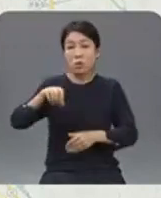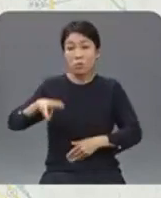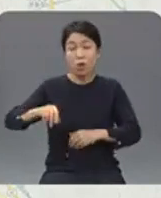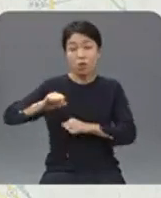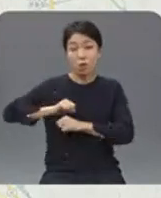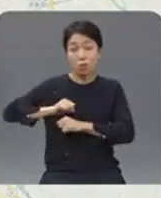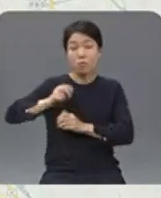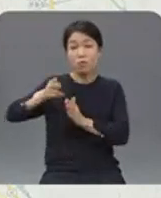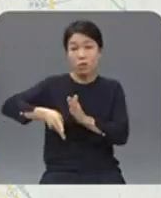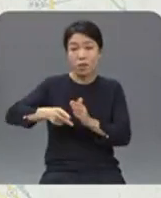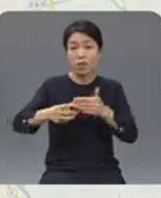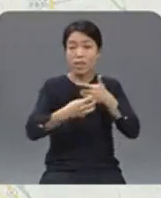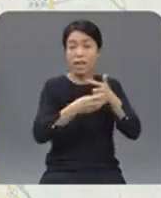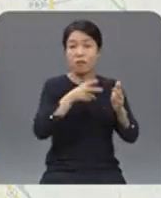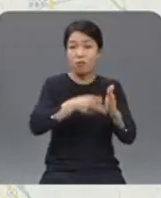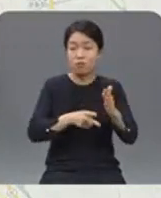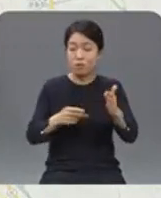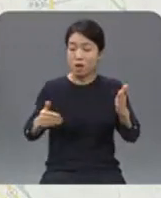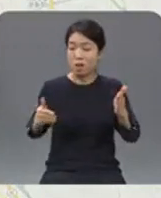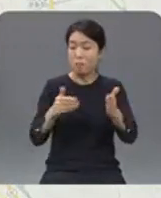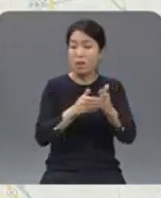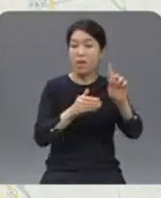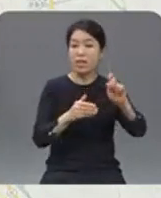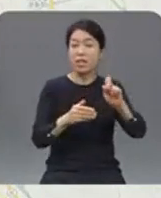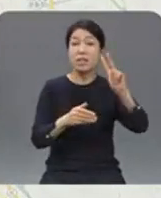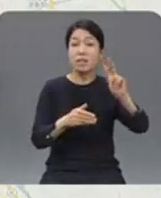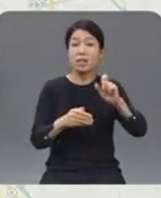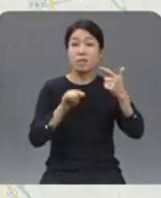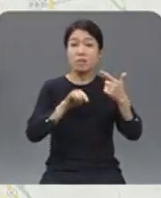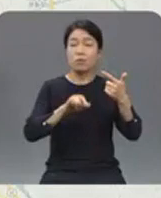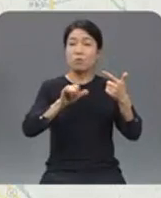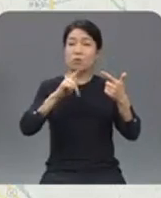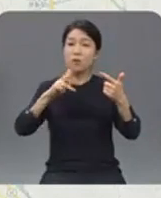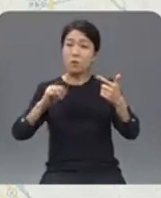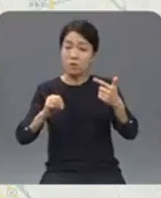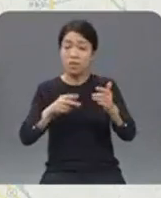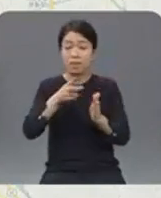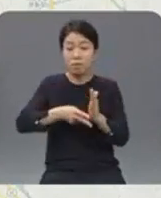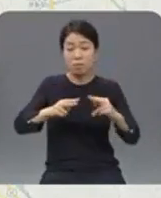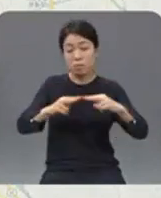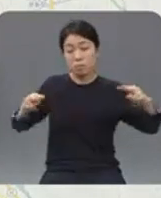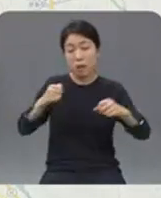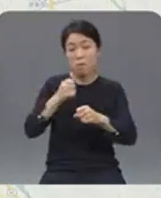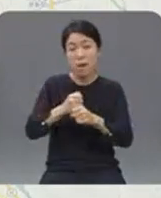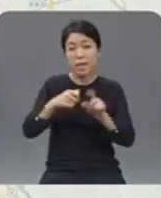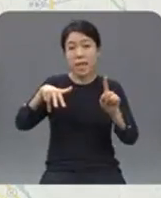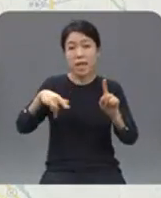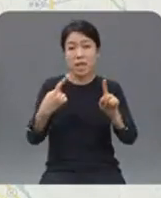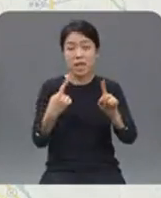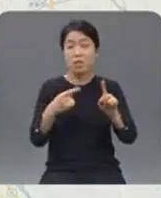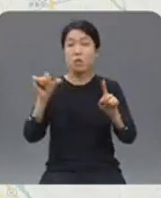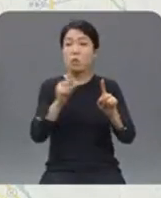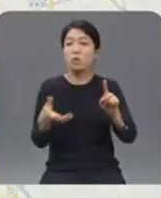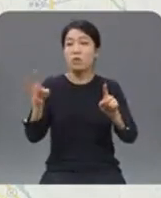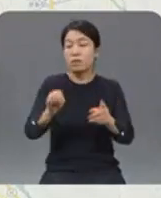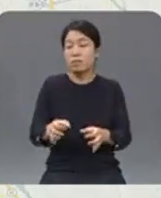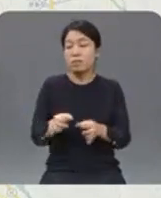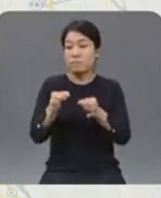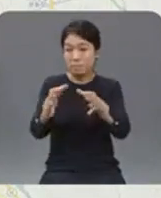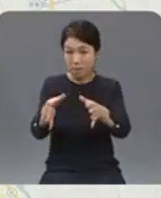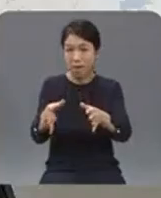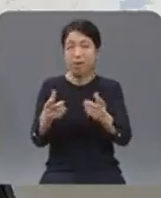상무역에서 나주역까지 26.5km 철길을 만드는데 총 1조 5천억원이 투입되는